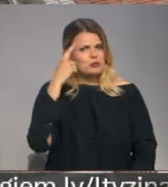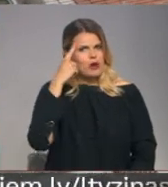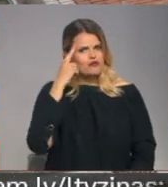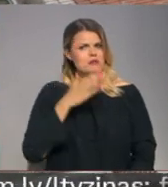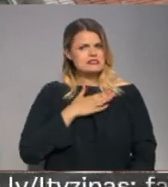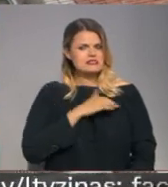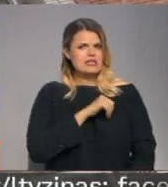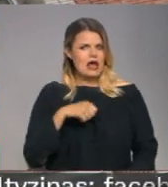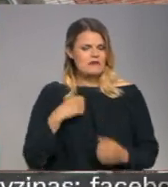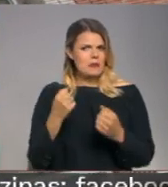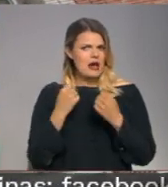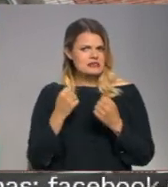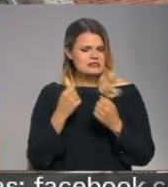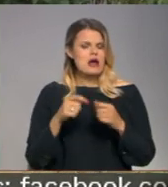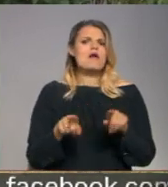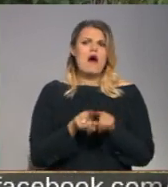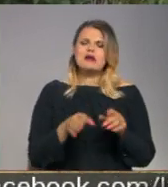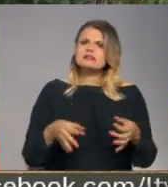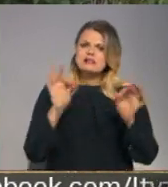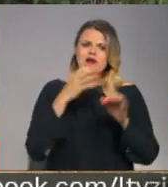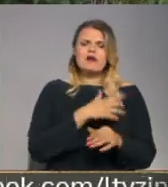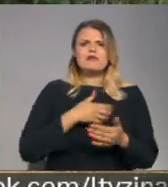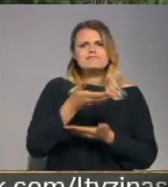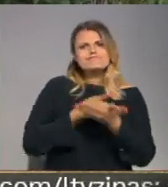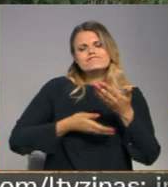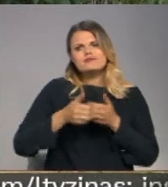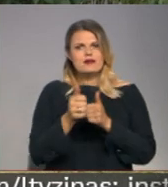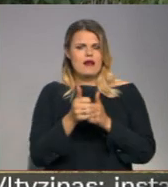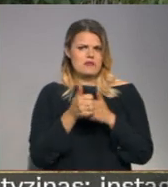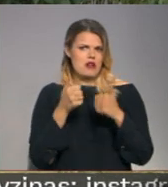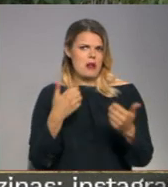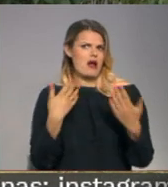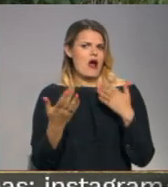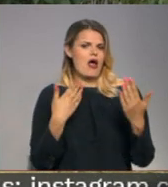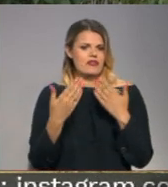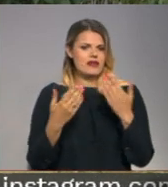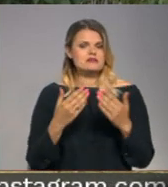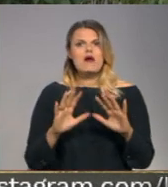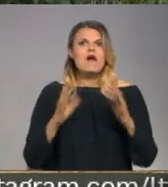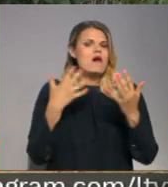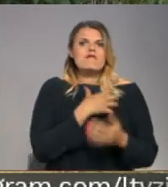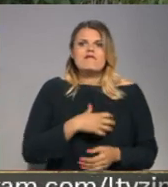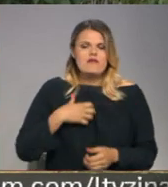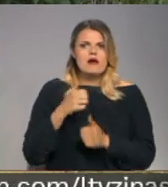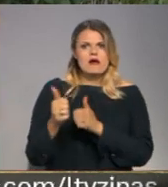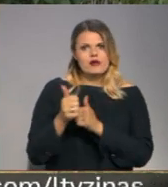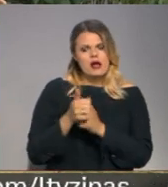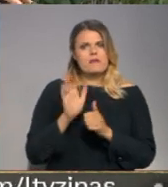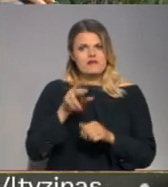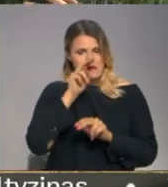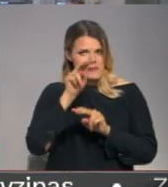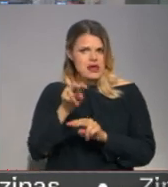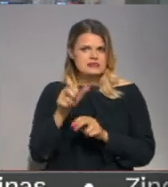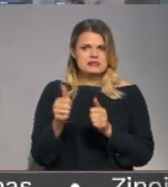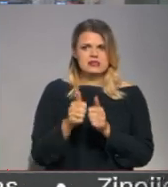savu īpašumu. Taču pats būtiskākais – veidot draudzīgas attiecības ar kaimiņiem, kas nepieciešamības gadījumā īpašumu var